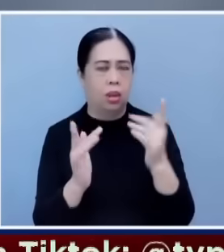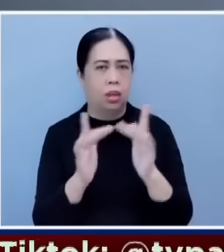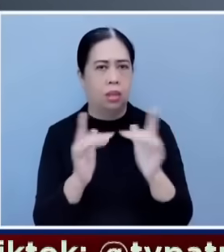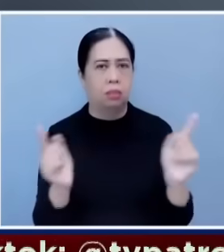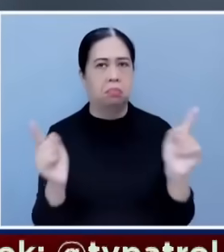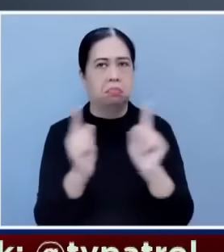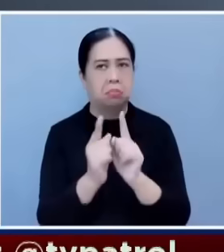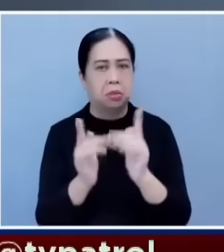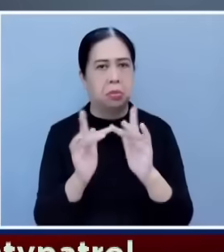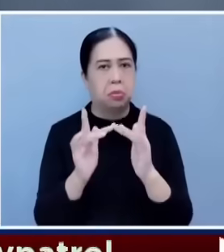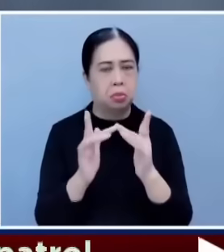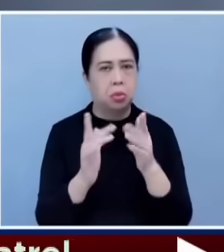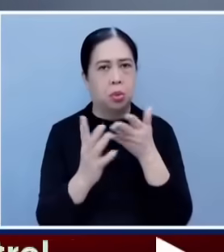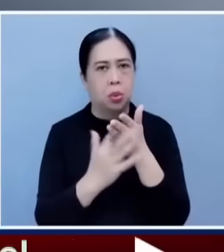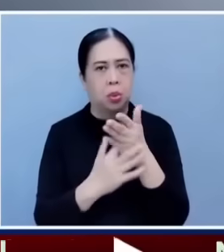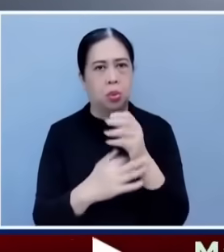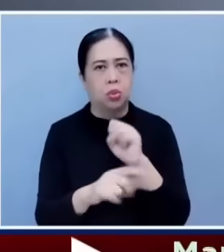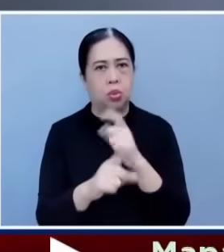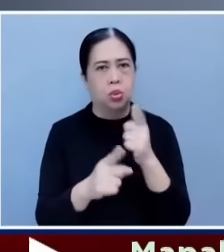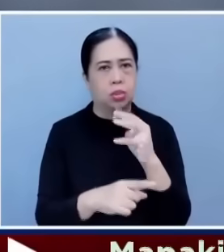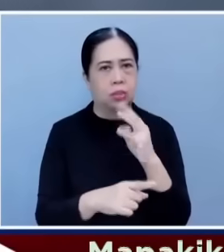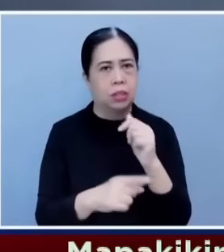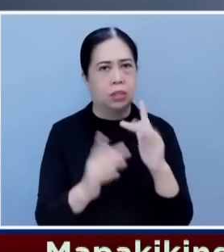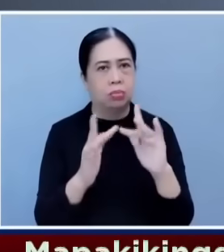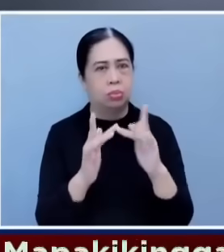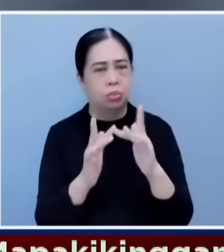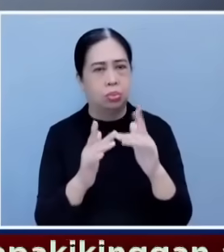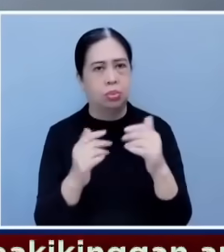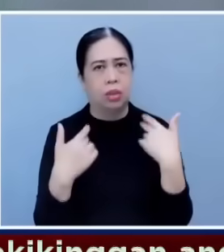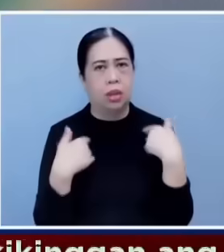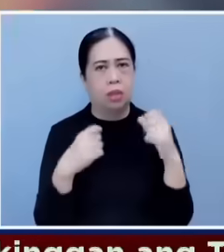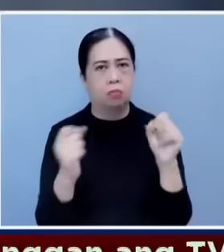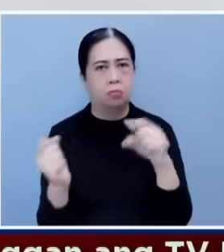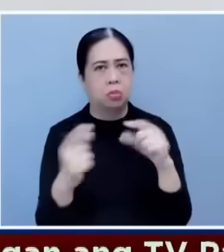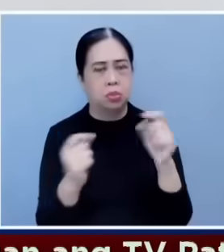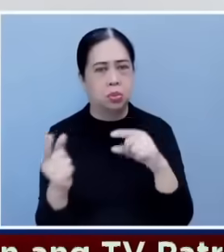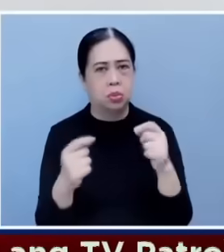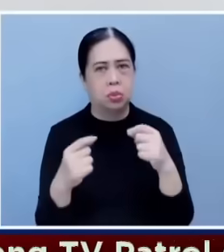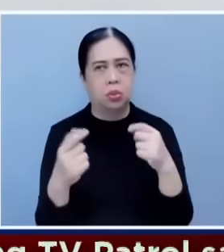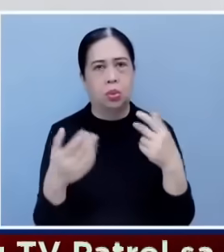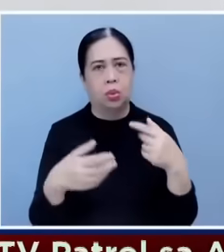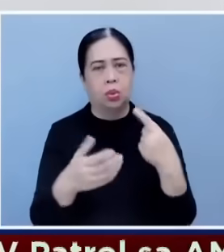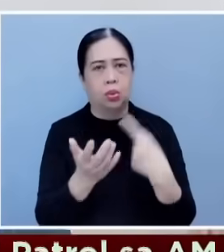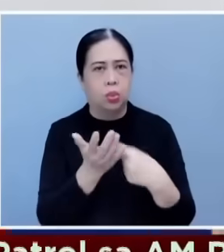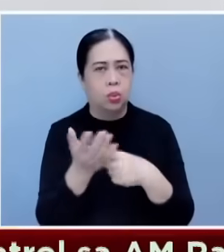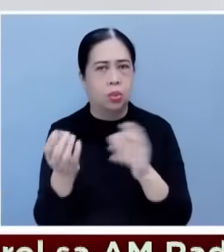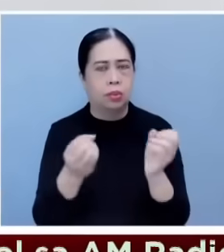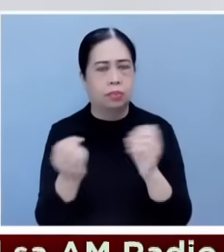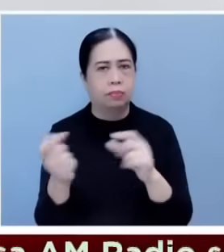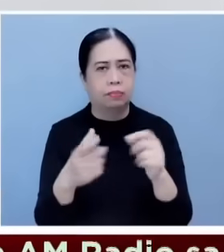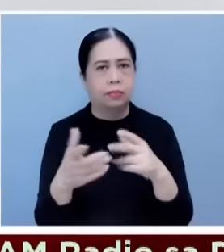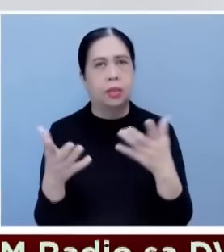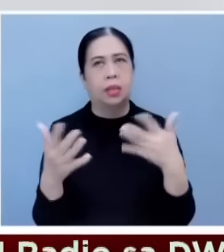daw po sila sa true social media, nagkaroon ng mga pag-uusap at nagkaroon sila ng